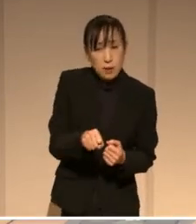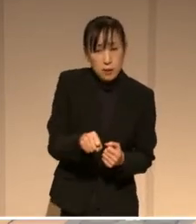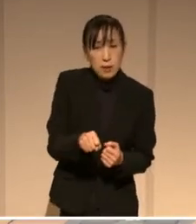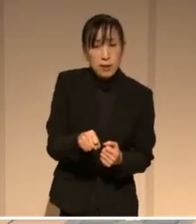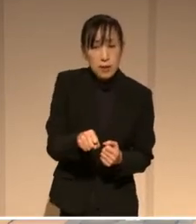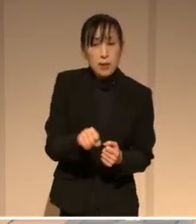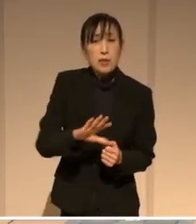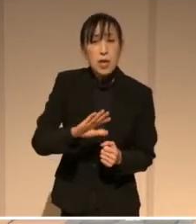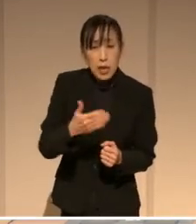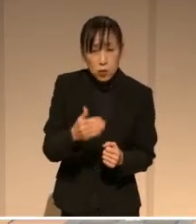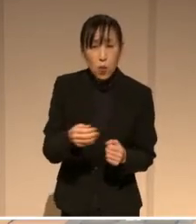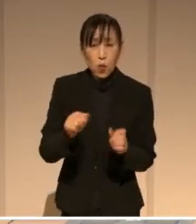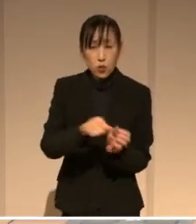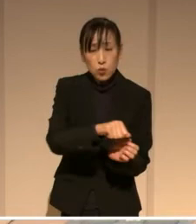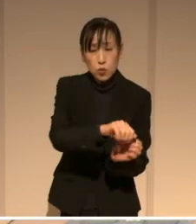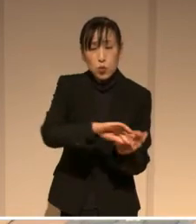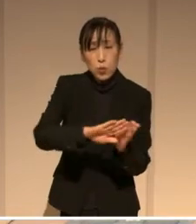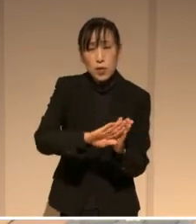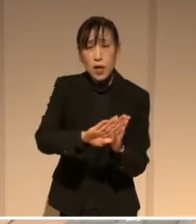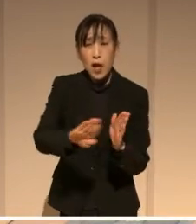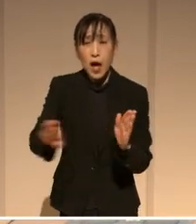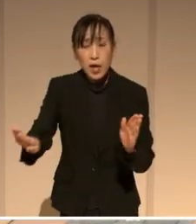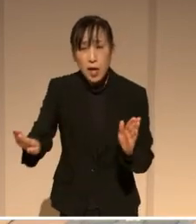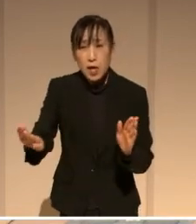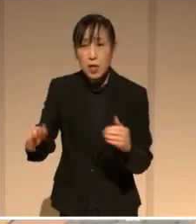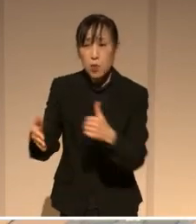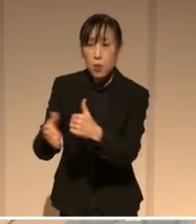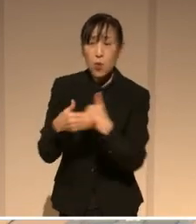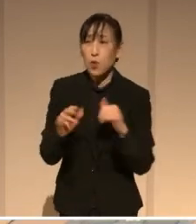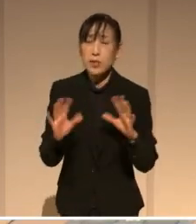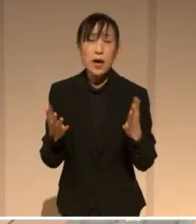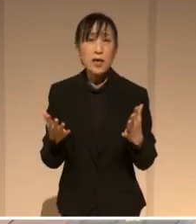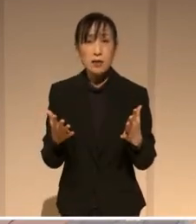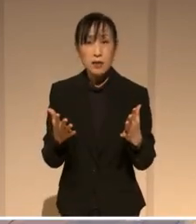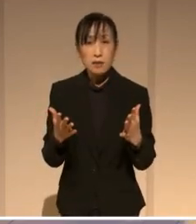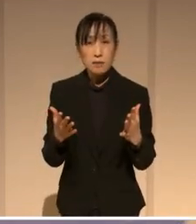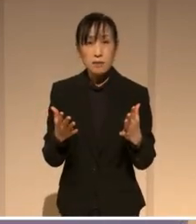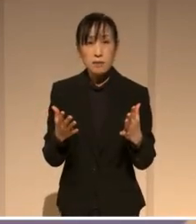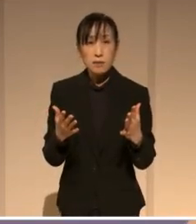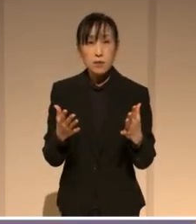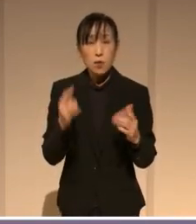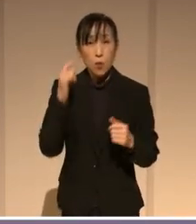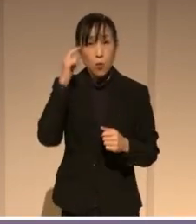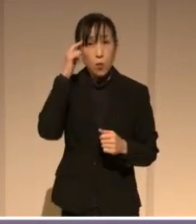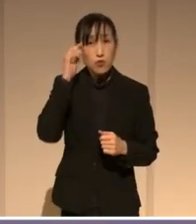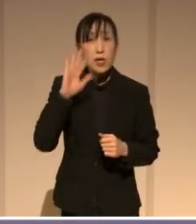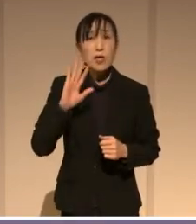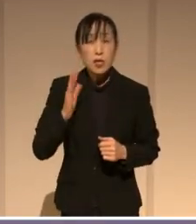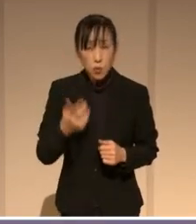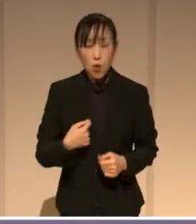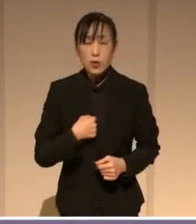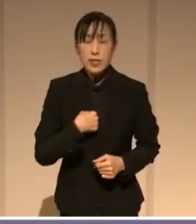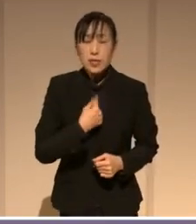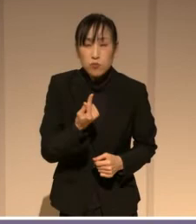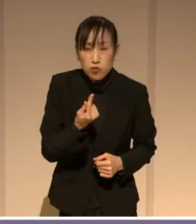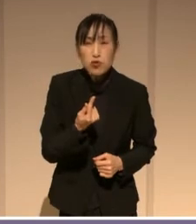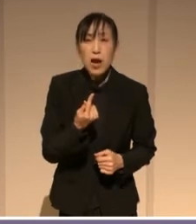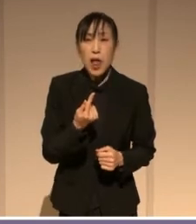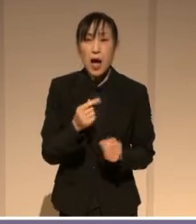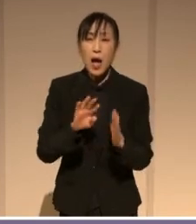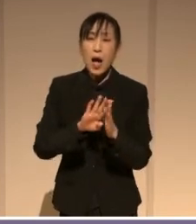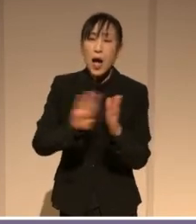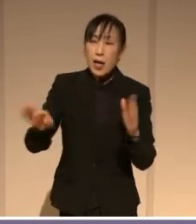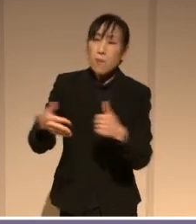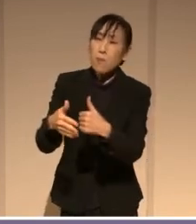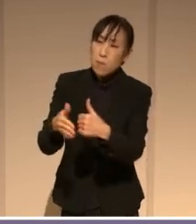なかったということをアピールしてますけどやっぱりあの自分から言って開けてくれませんか見えて